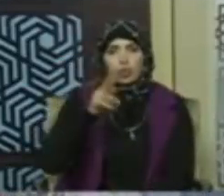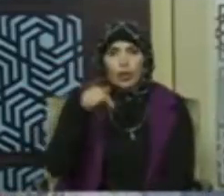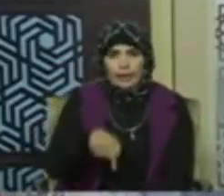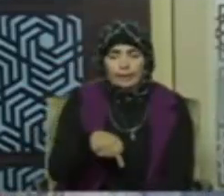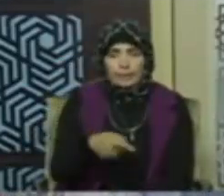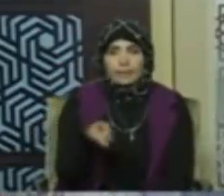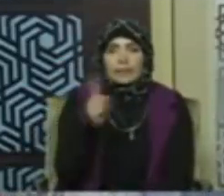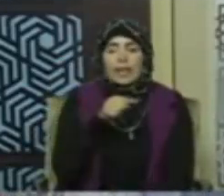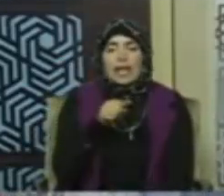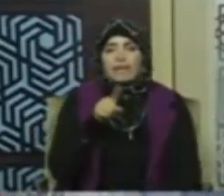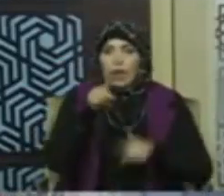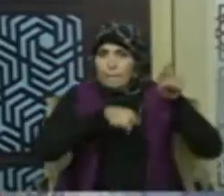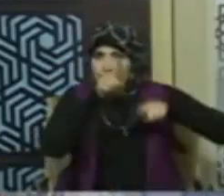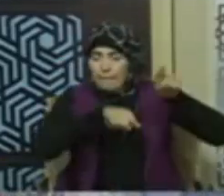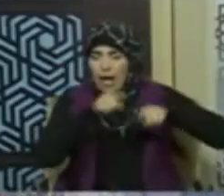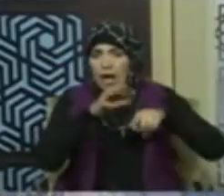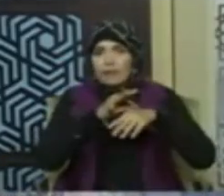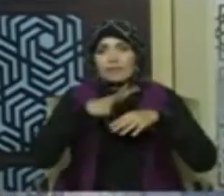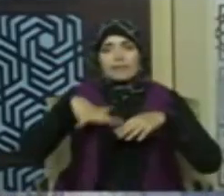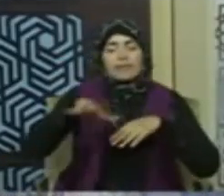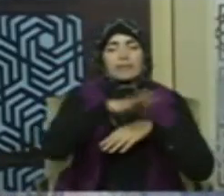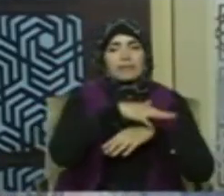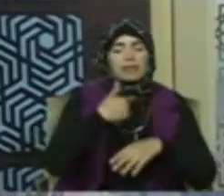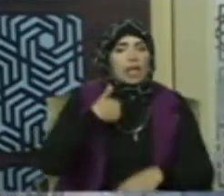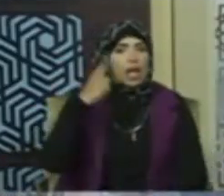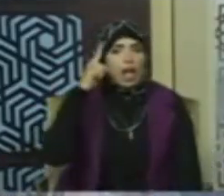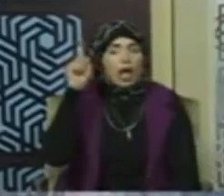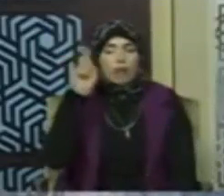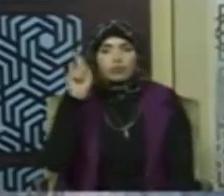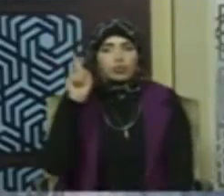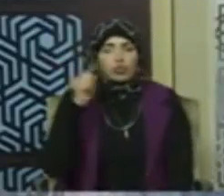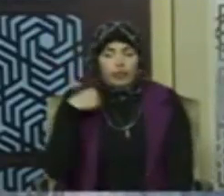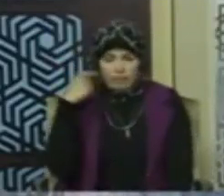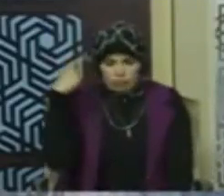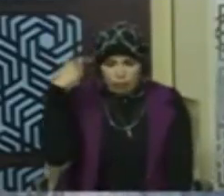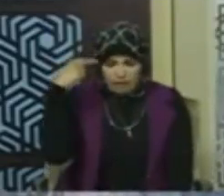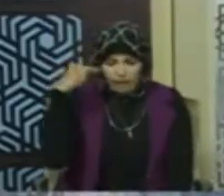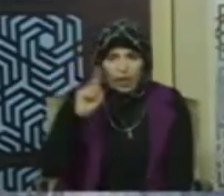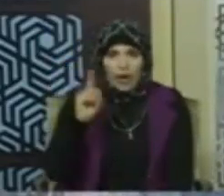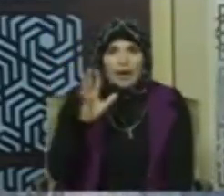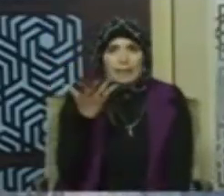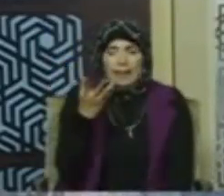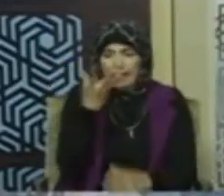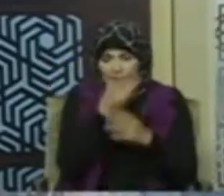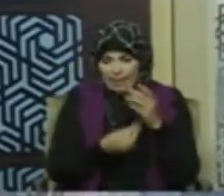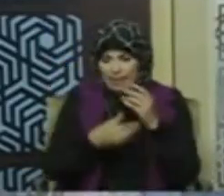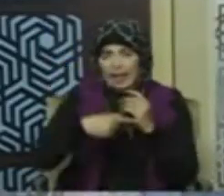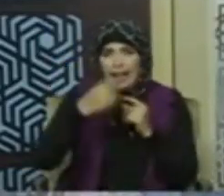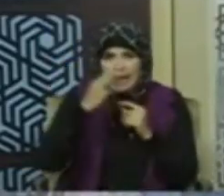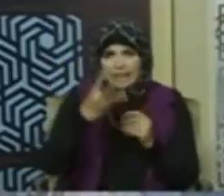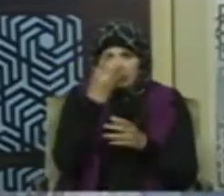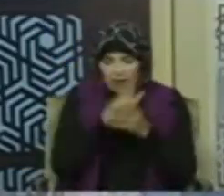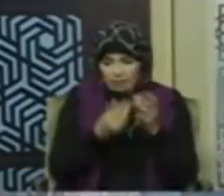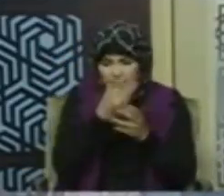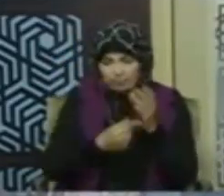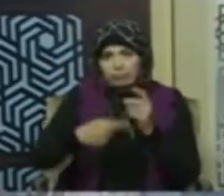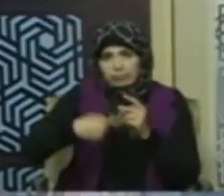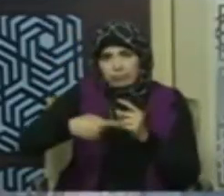يفكر ما الحكمة من الإنجاب ولماذا ينجب، وهذا يحتاج إلى حديث تفصيلي